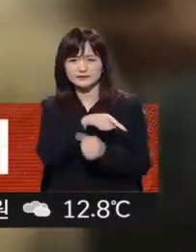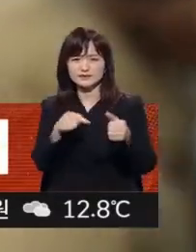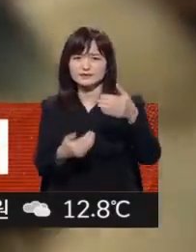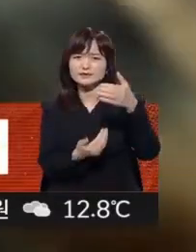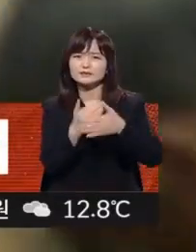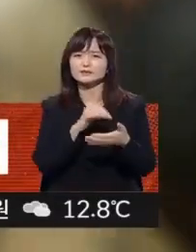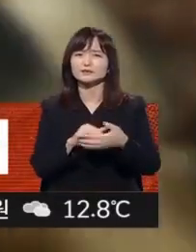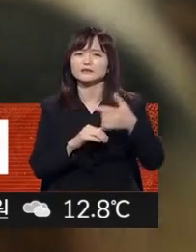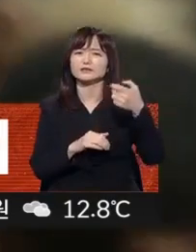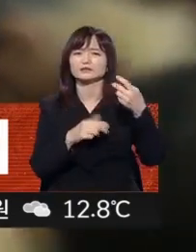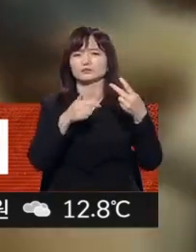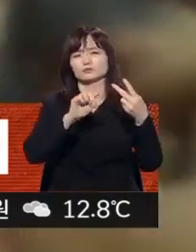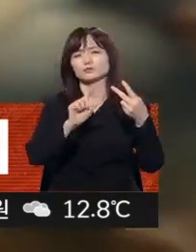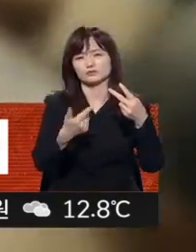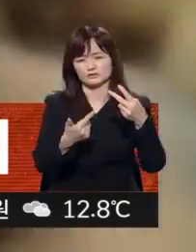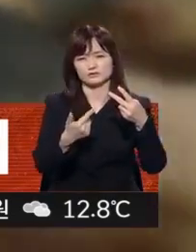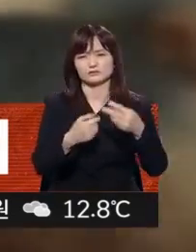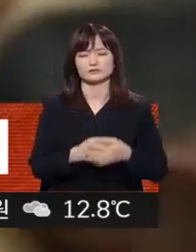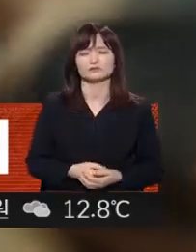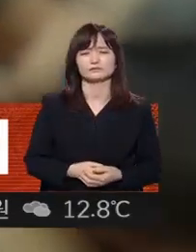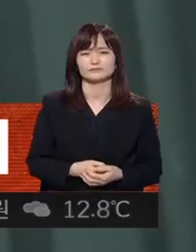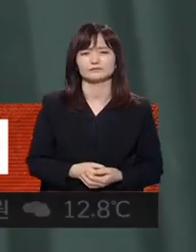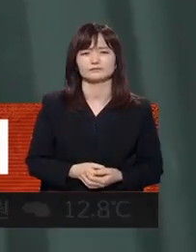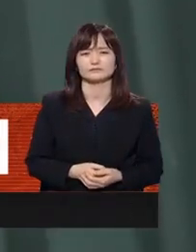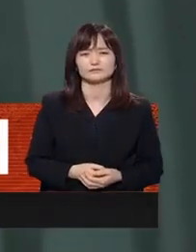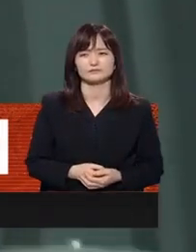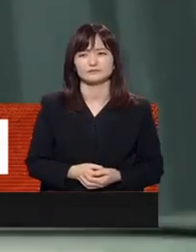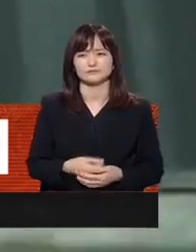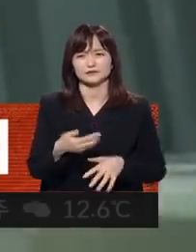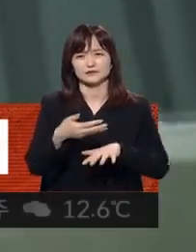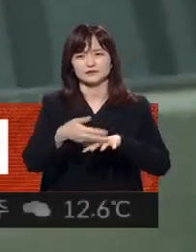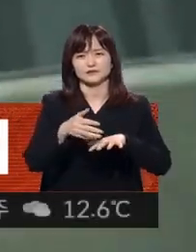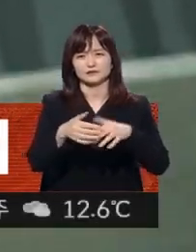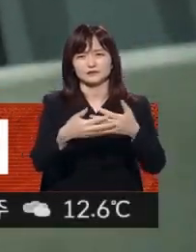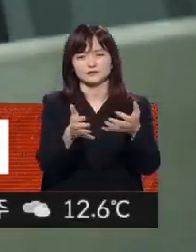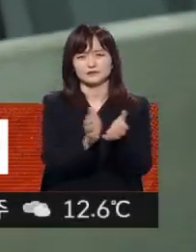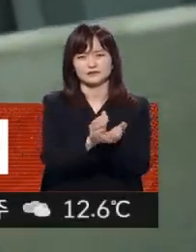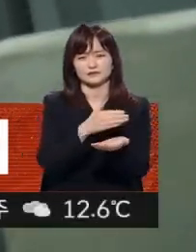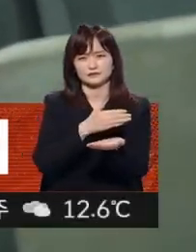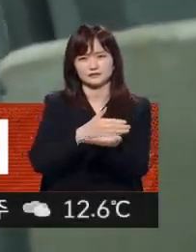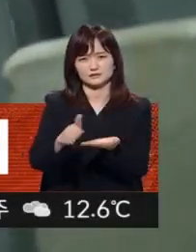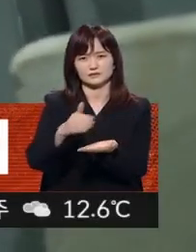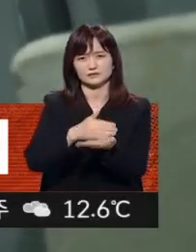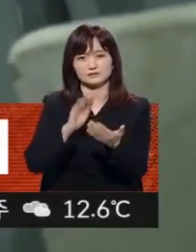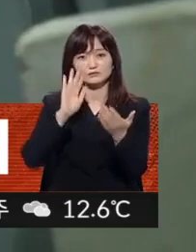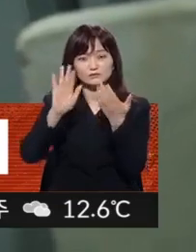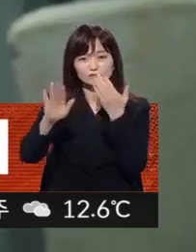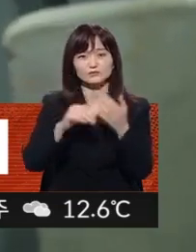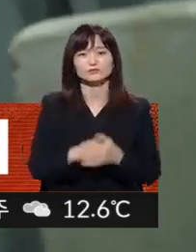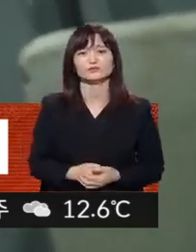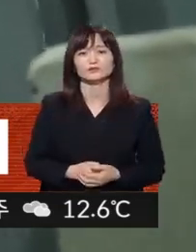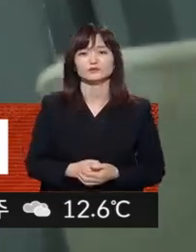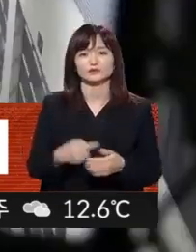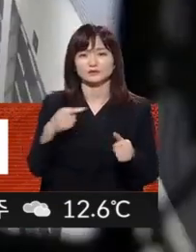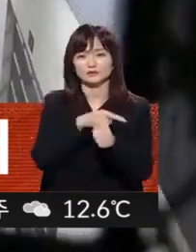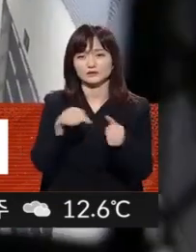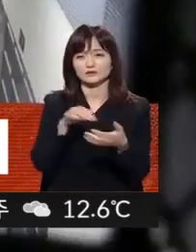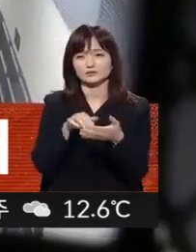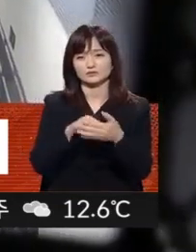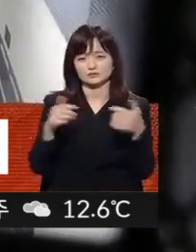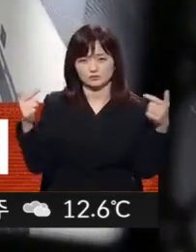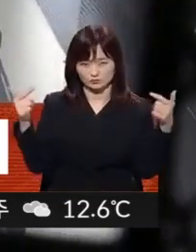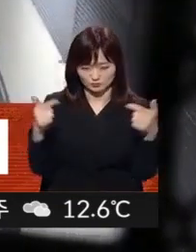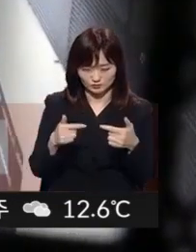무려 62건이나 발생했었다고 해요. 엘살바도르. 아이고야. 깽당 소탕 작전 이후에는 살인 사건 건수 눈에 띄게